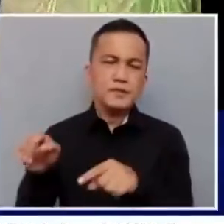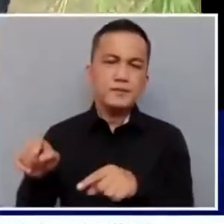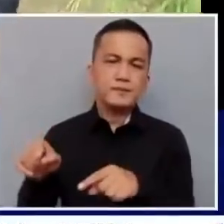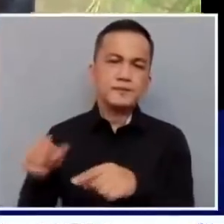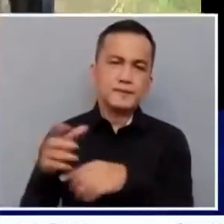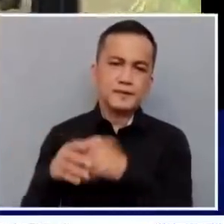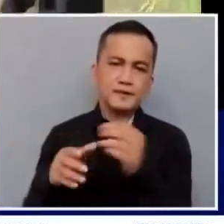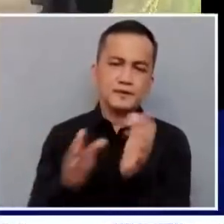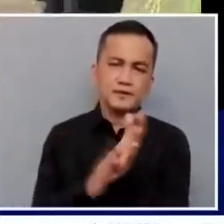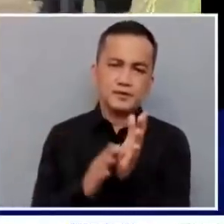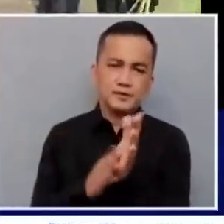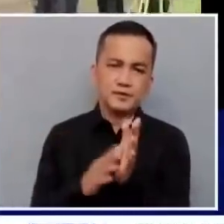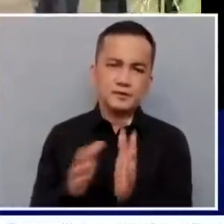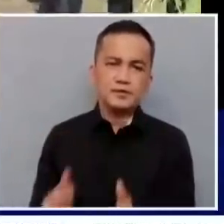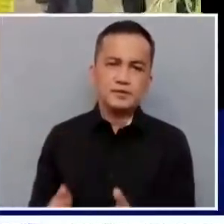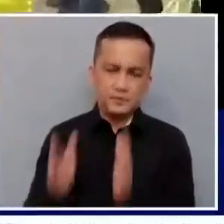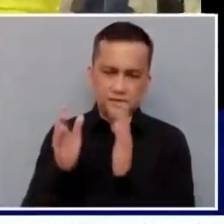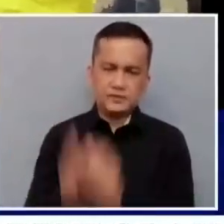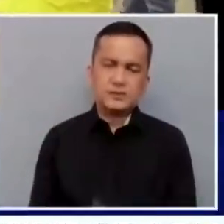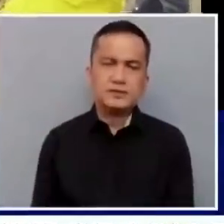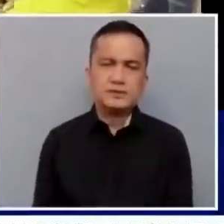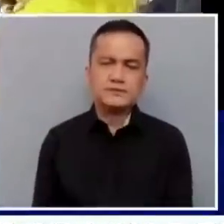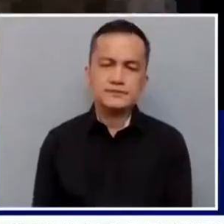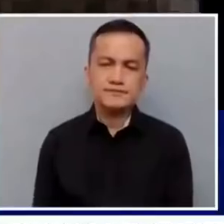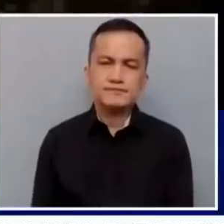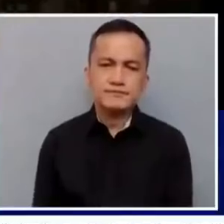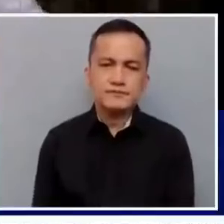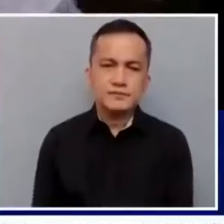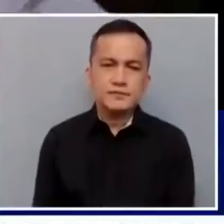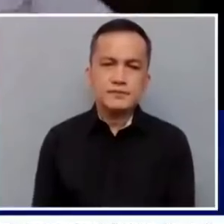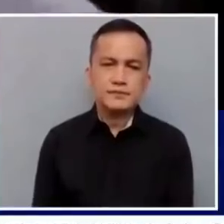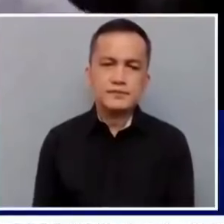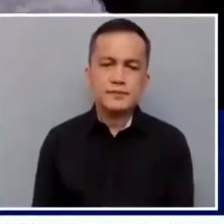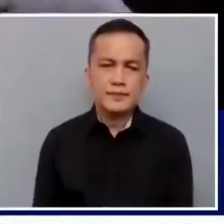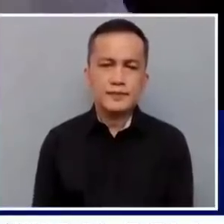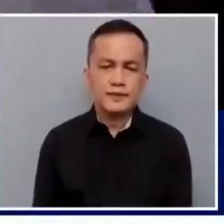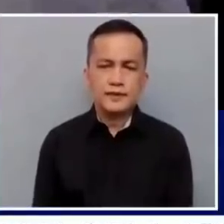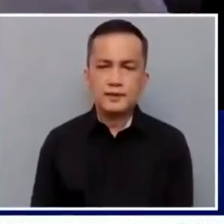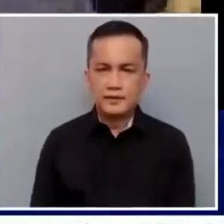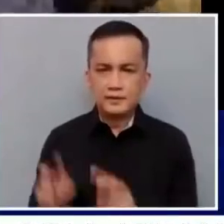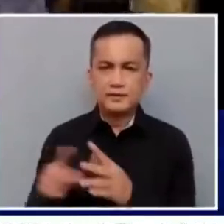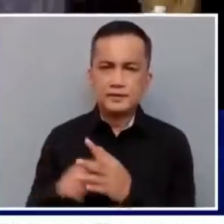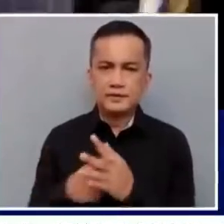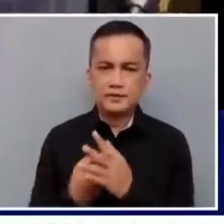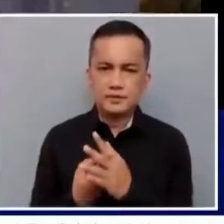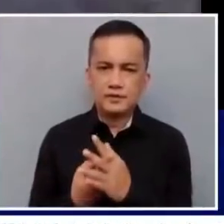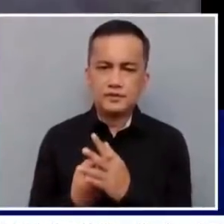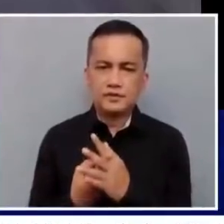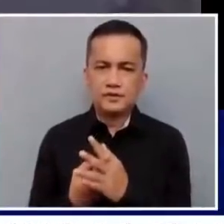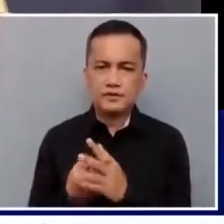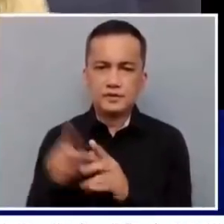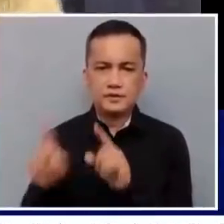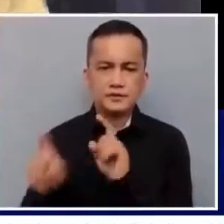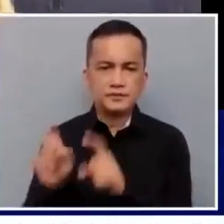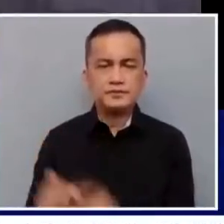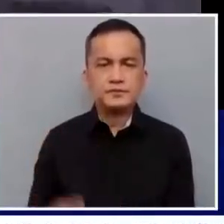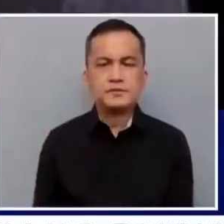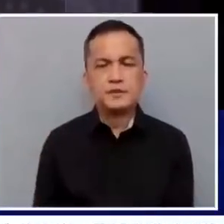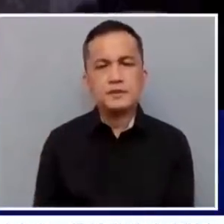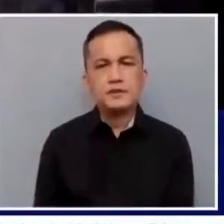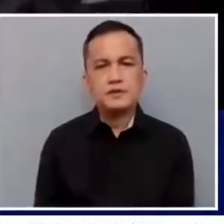ng school building. Tapos tignan ko nga, sisimula na yata yung pagtatanong sa kanya.